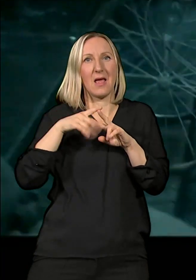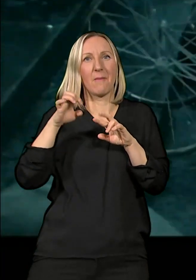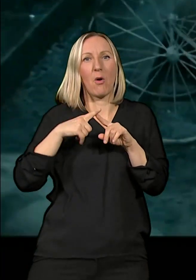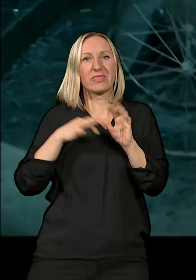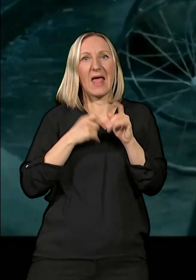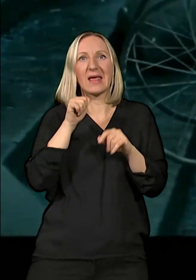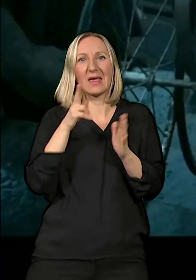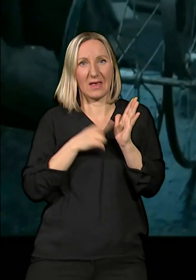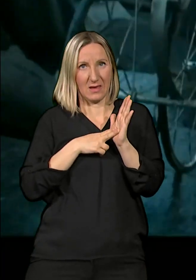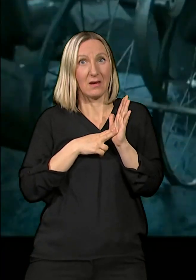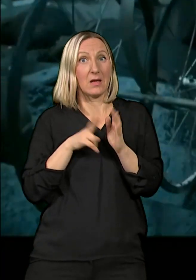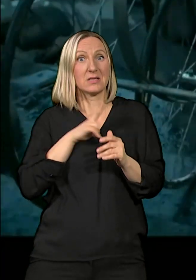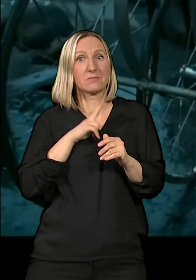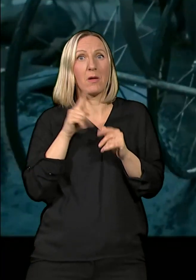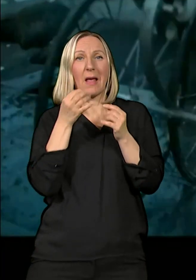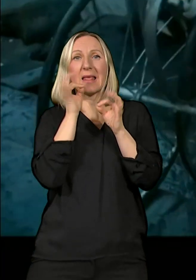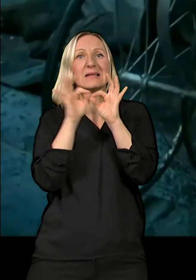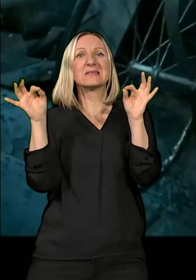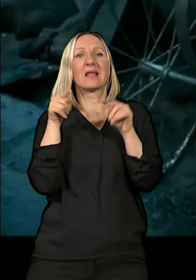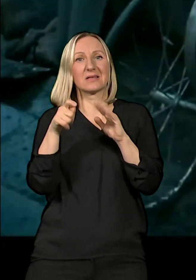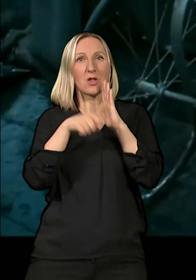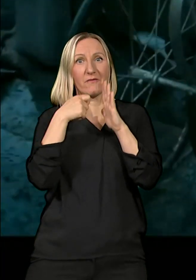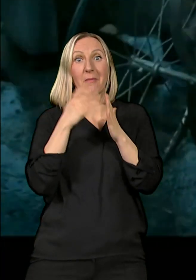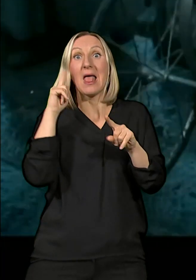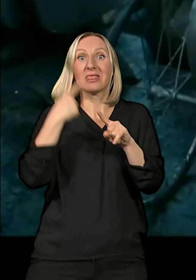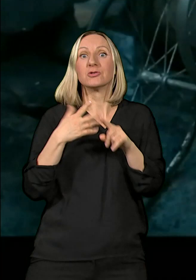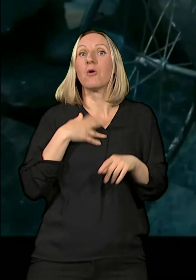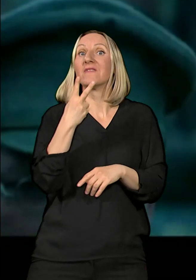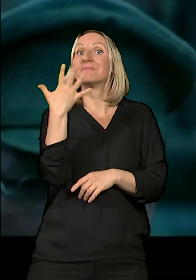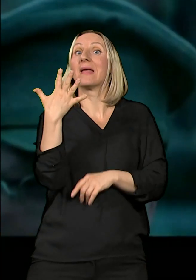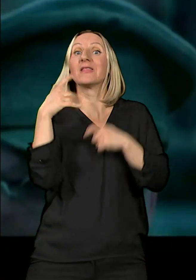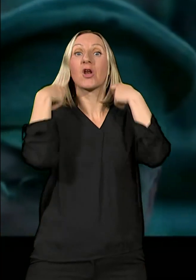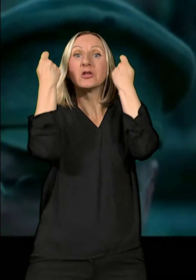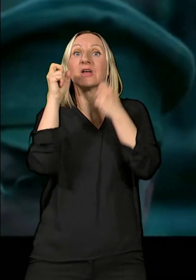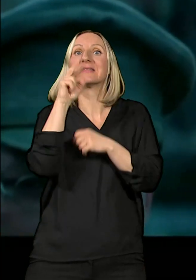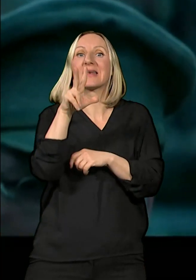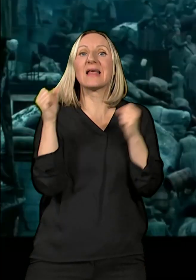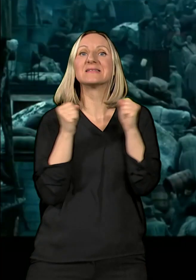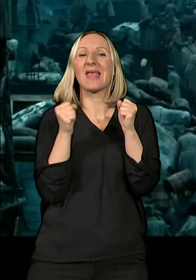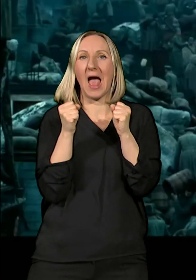i citat čak iz tog filma, tačno na moj 25. rođendan. 13. januara